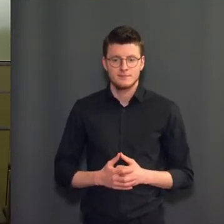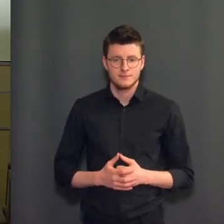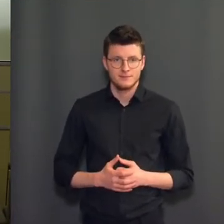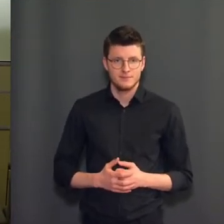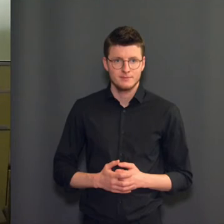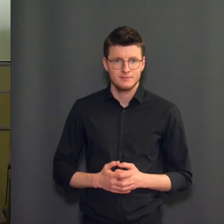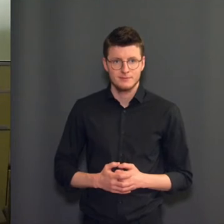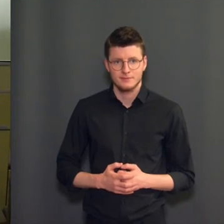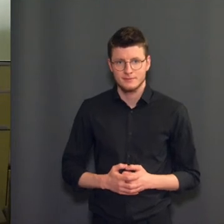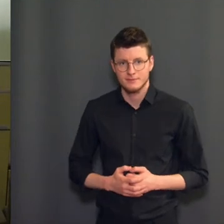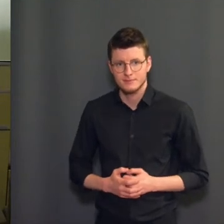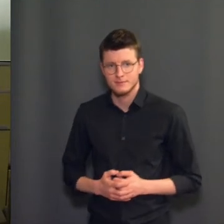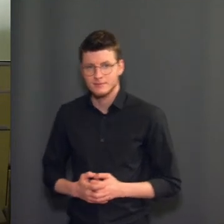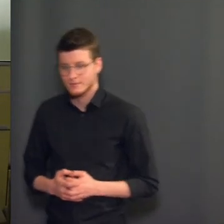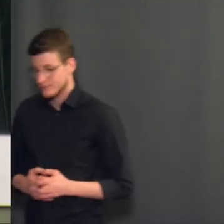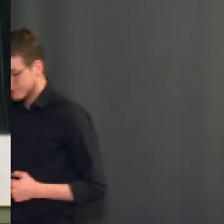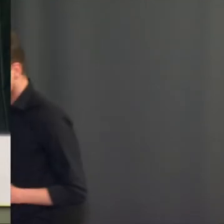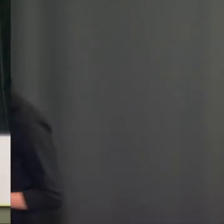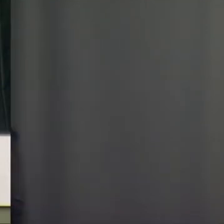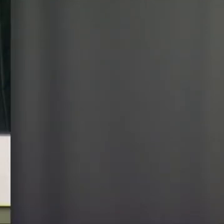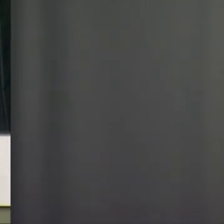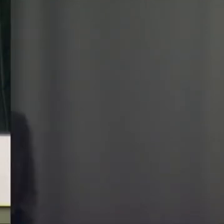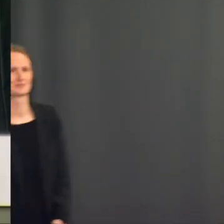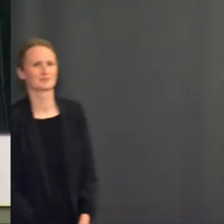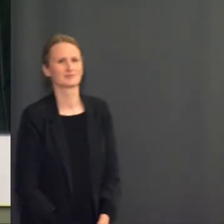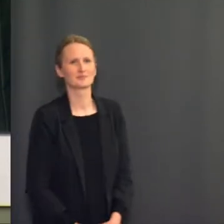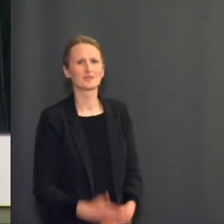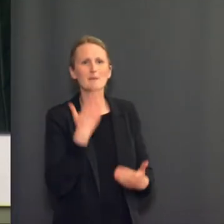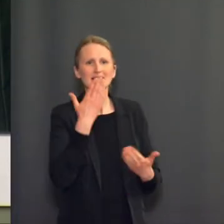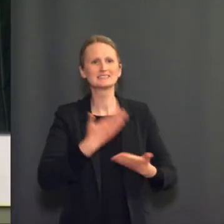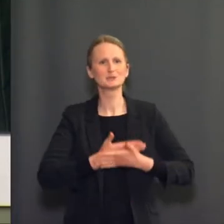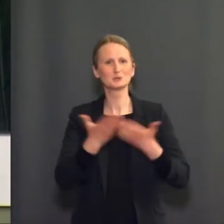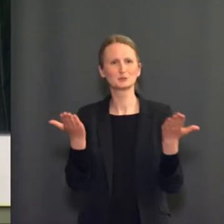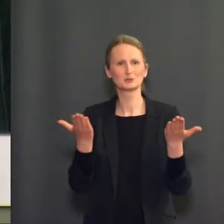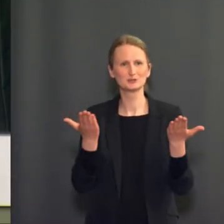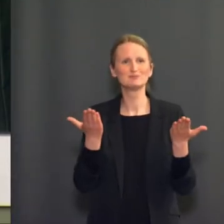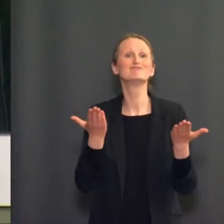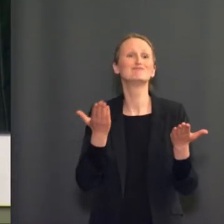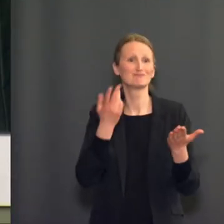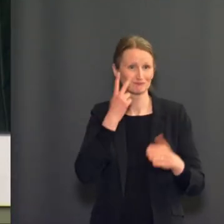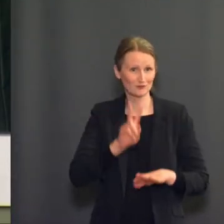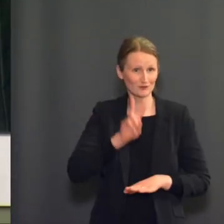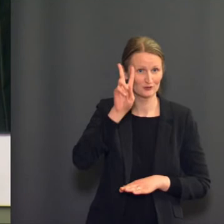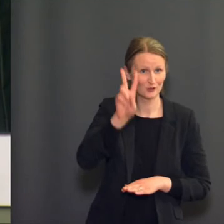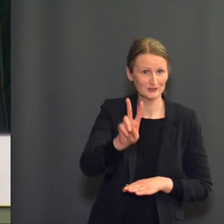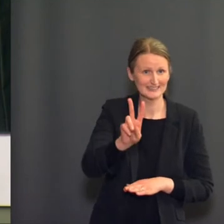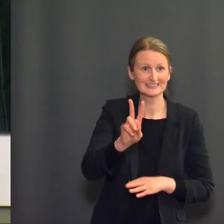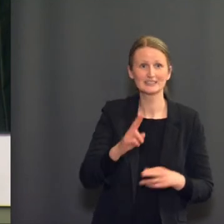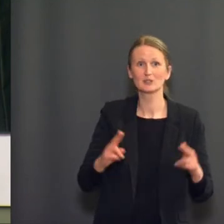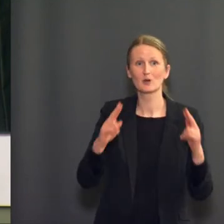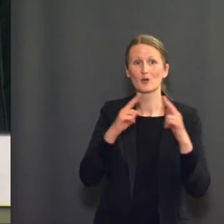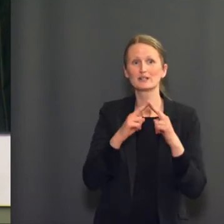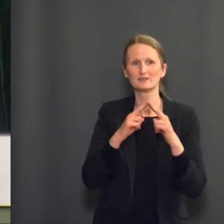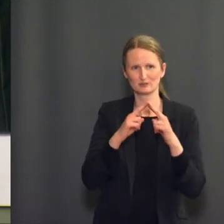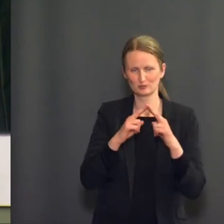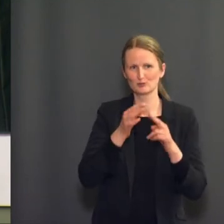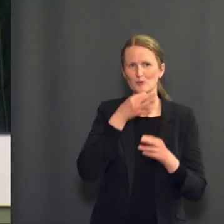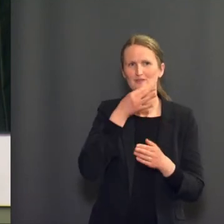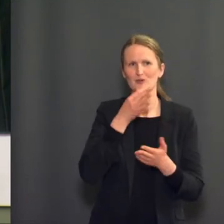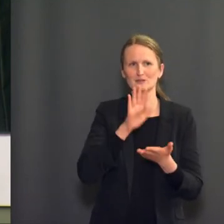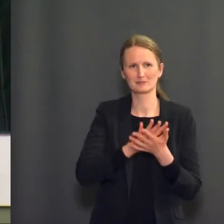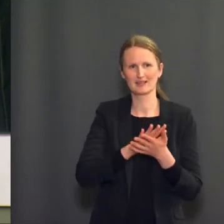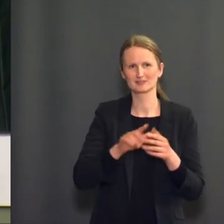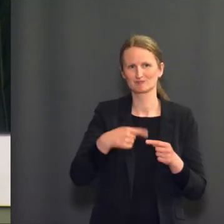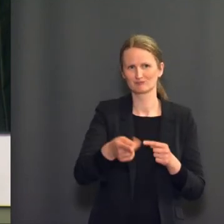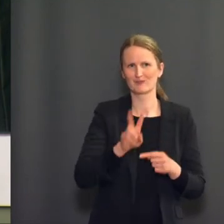Merci à tous. On se retrouve vendredi pour la prochaine conférence de presse.